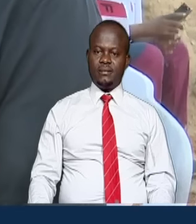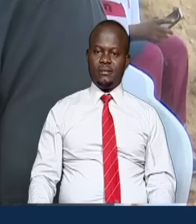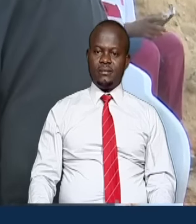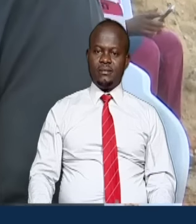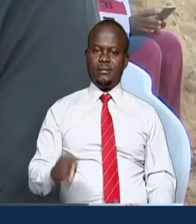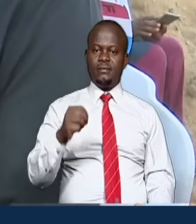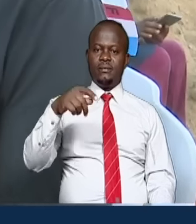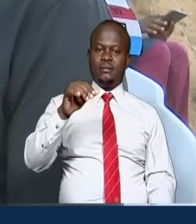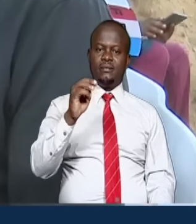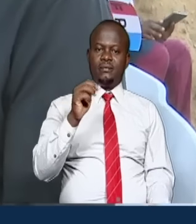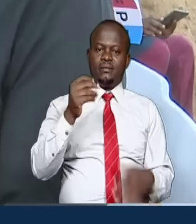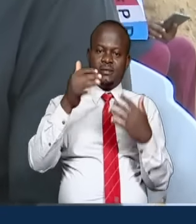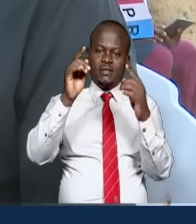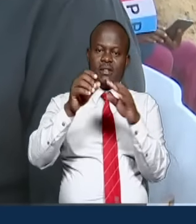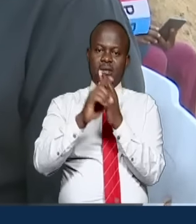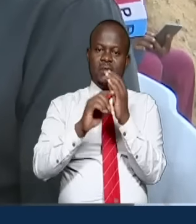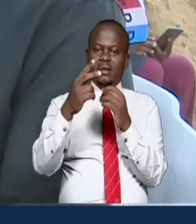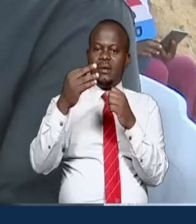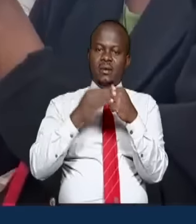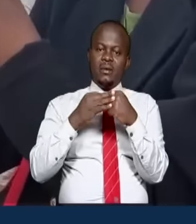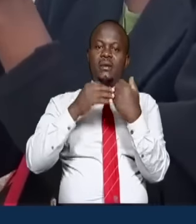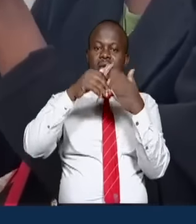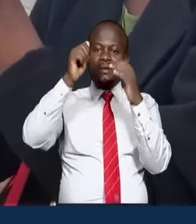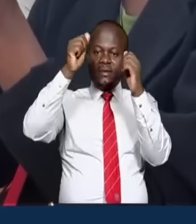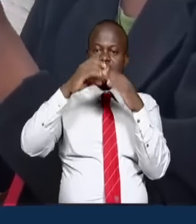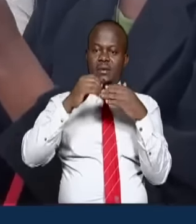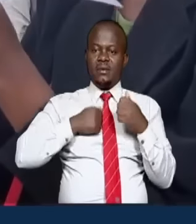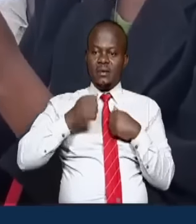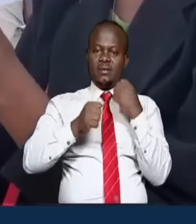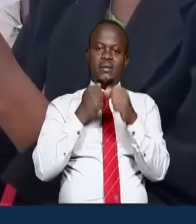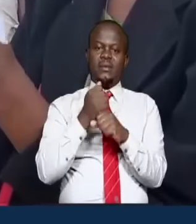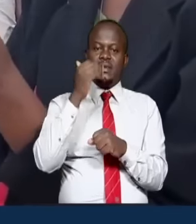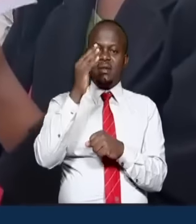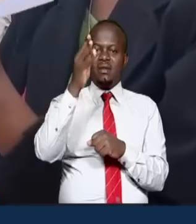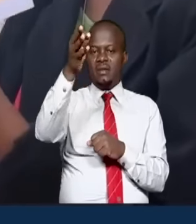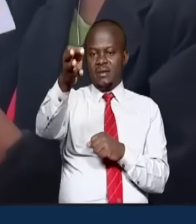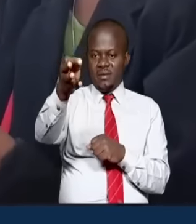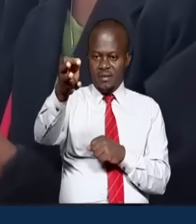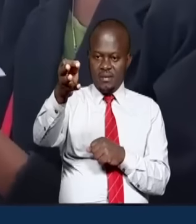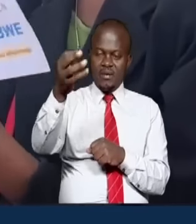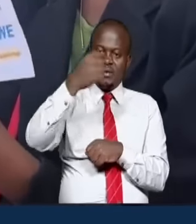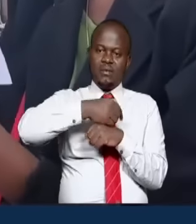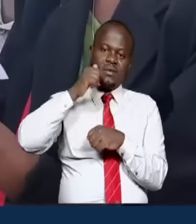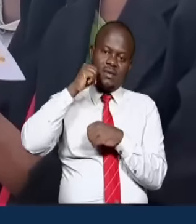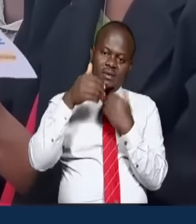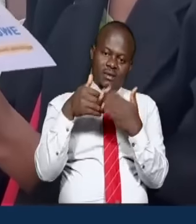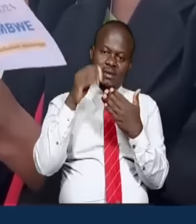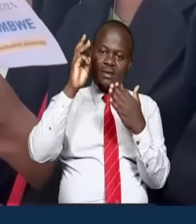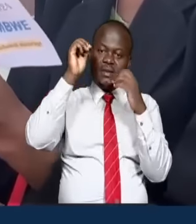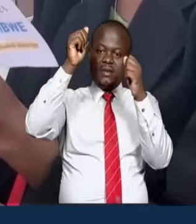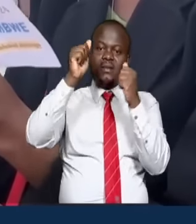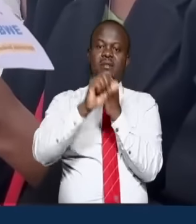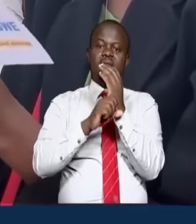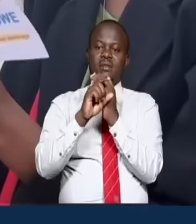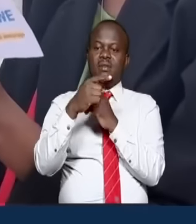Mpayimana Philippe amaze kugera mu turere 28 yiyamamariza kuyobora u Rwanda mu myaka 5 iri imbere. Ku munsi w'ejo aziyamamariza mu turere